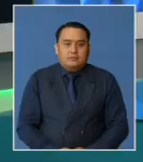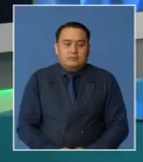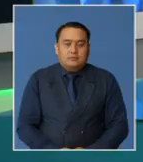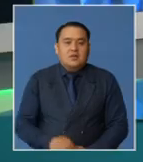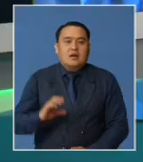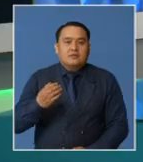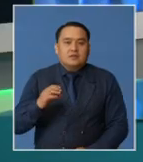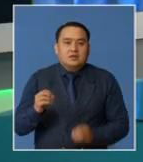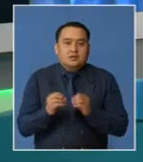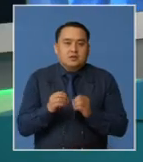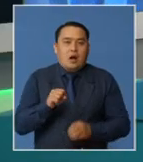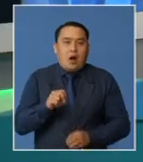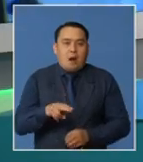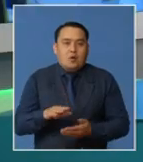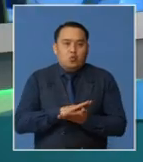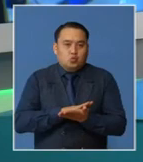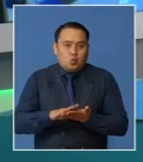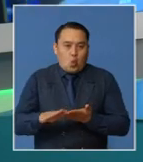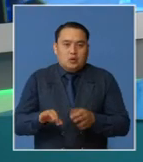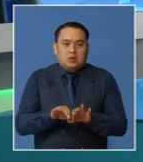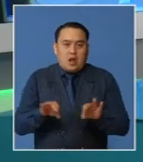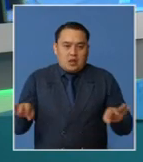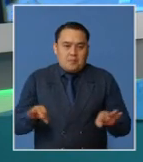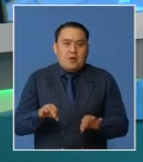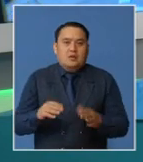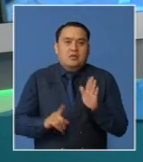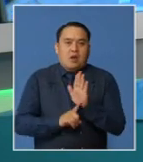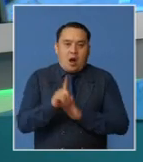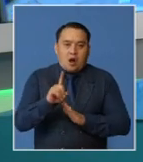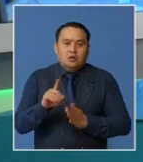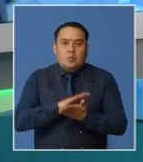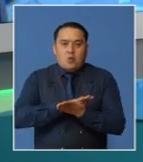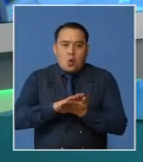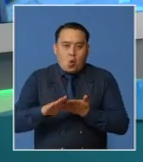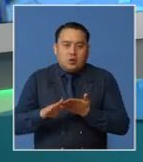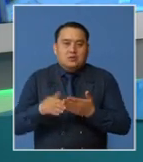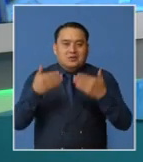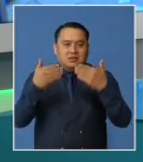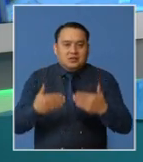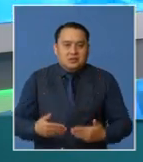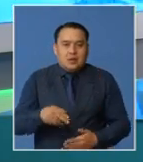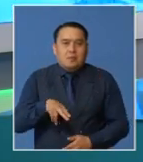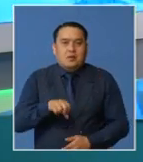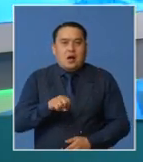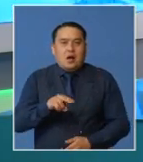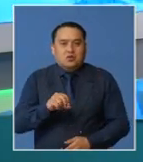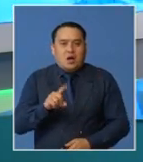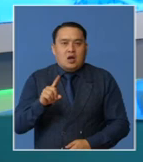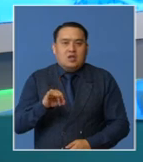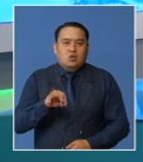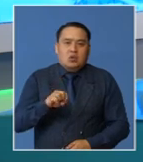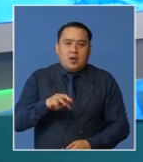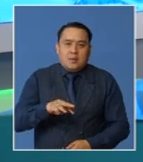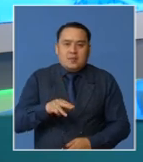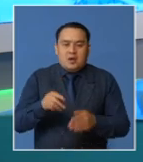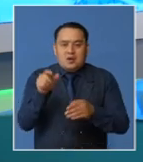В среду, 10 апреля, уборщики, вооруженные длинными палками, начали очередную пасхальную уборку стены плача в Иерусалиме. Из щелей между